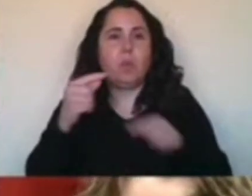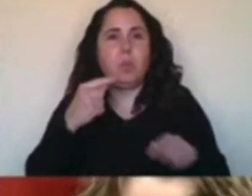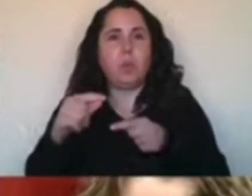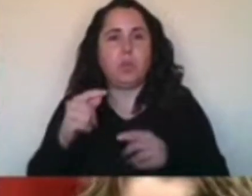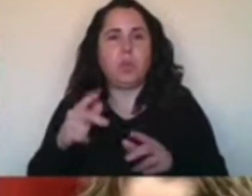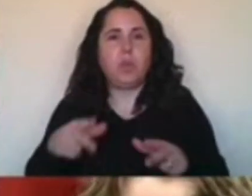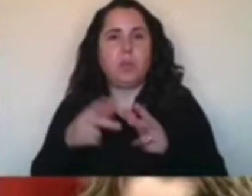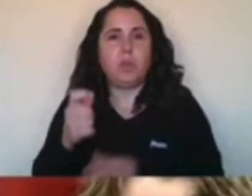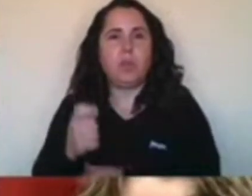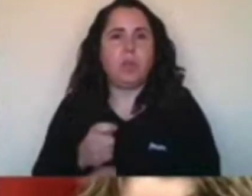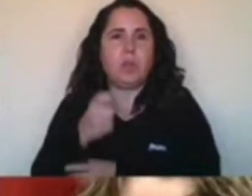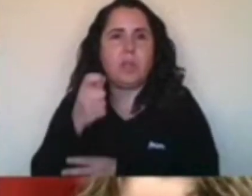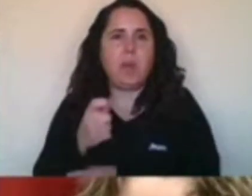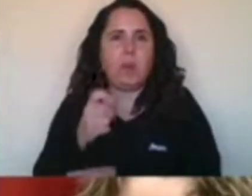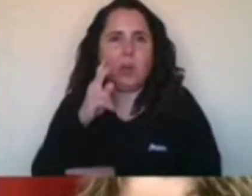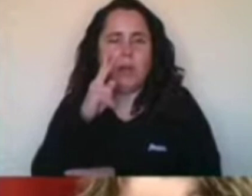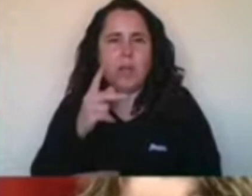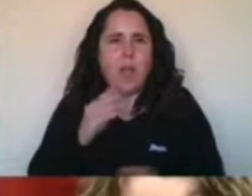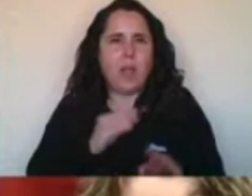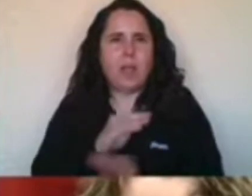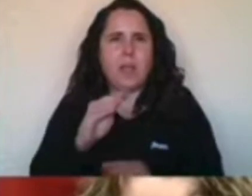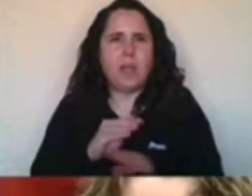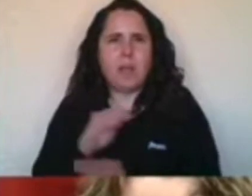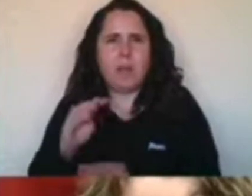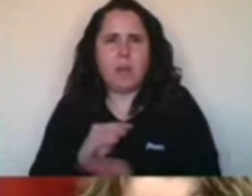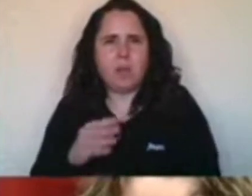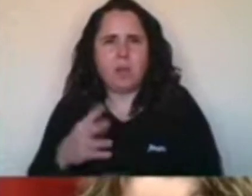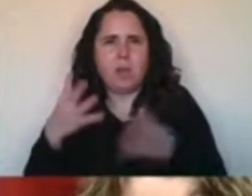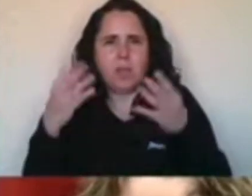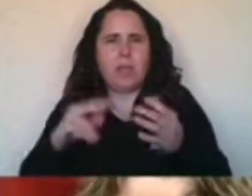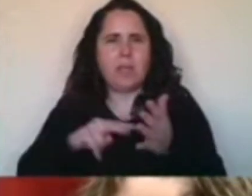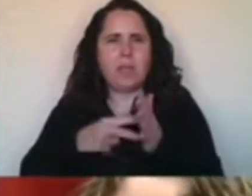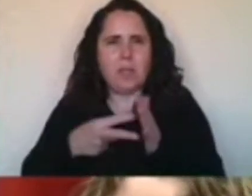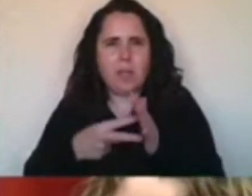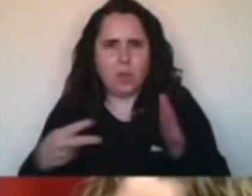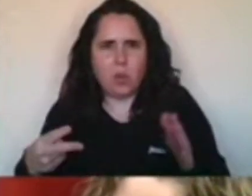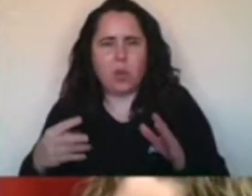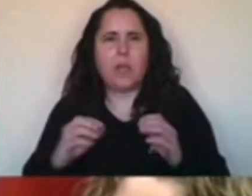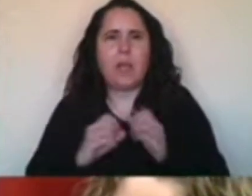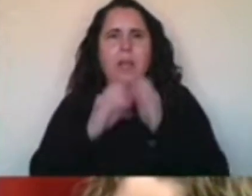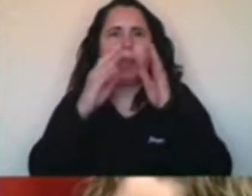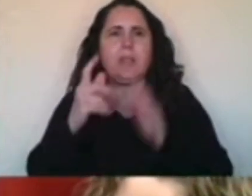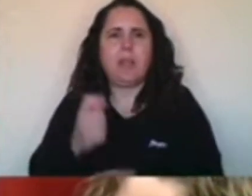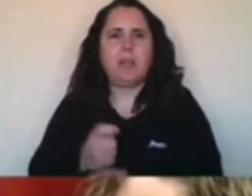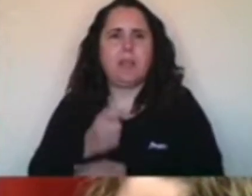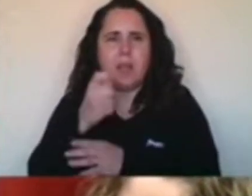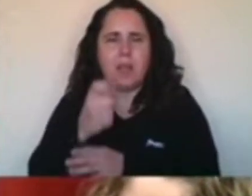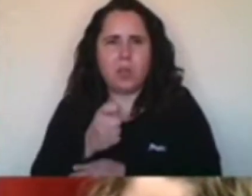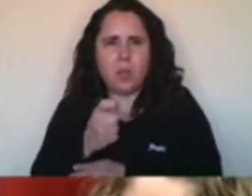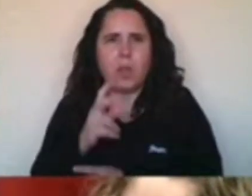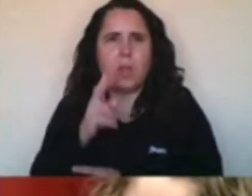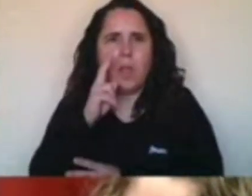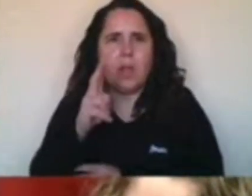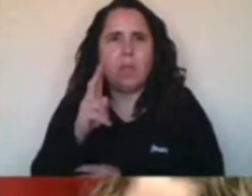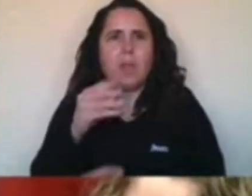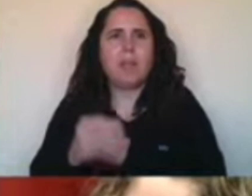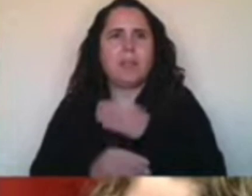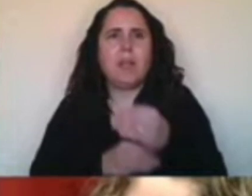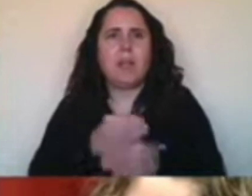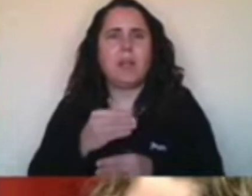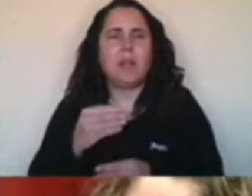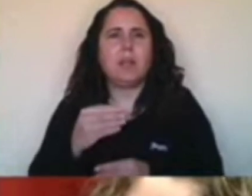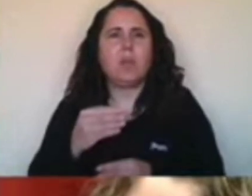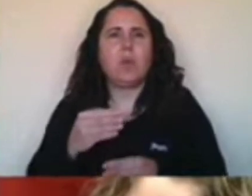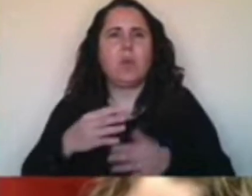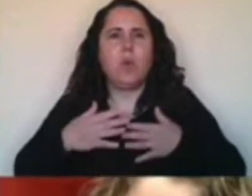l'Associació de Sant Jordi, veuria les inversions que estan fent en tecnologia en el casal de Sant Jordi. Vostè veuria el que estan fent en roperia en el